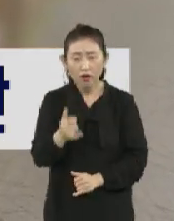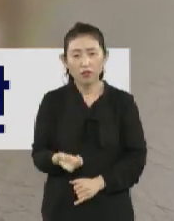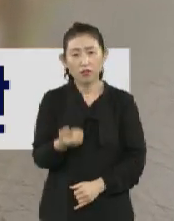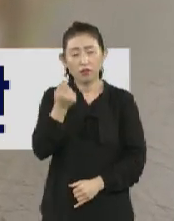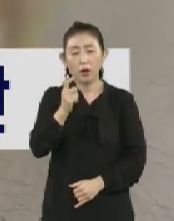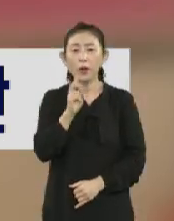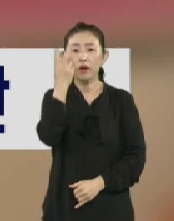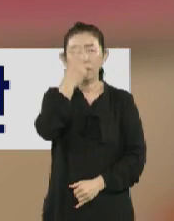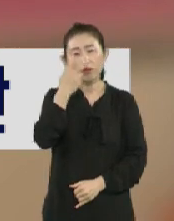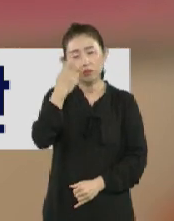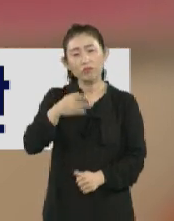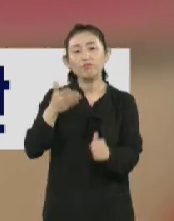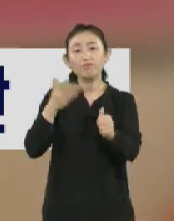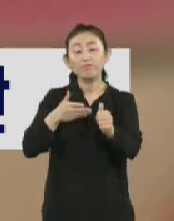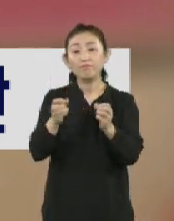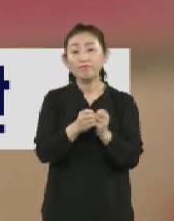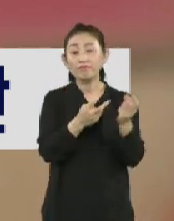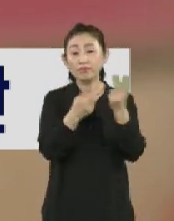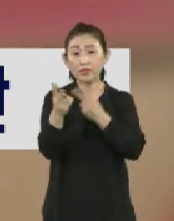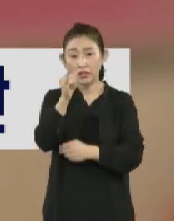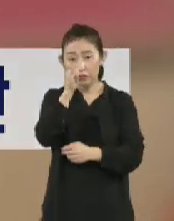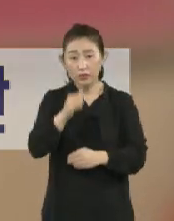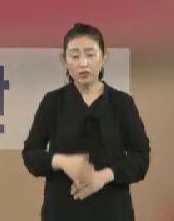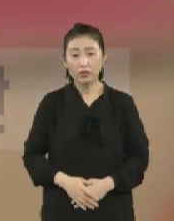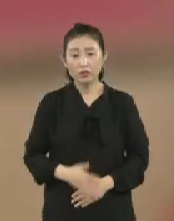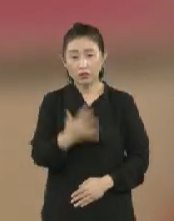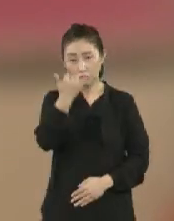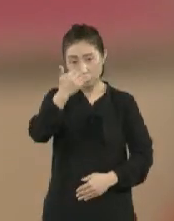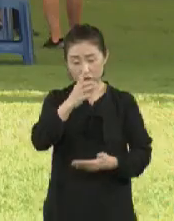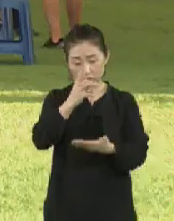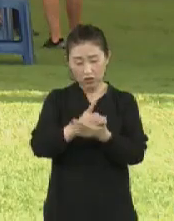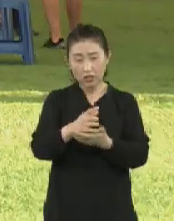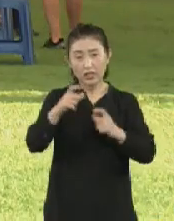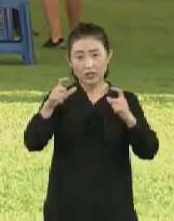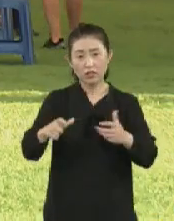서둘러 검사를 받도록 안내하고 있습니다. 한편 충남은